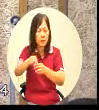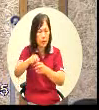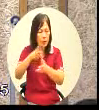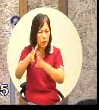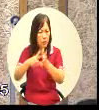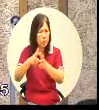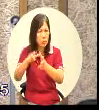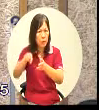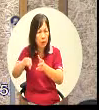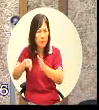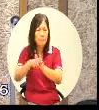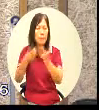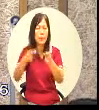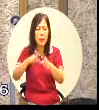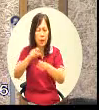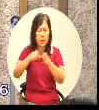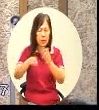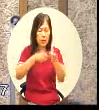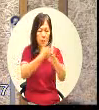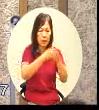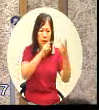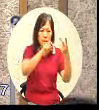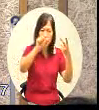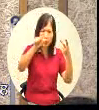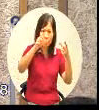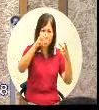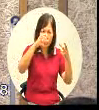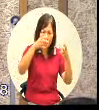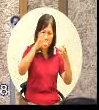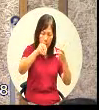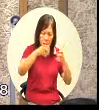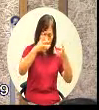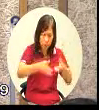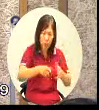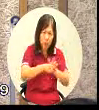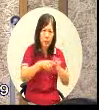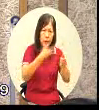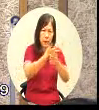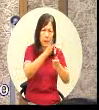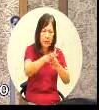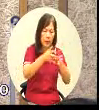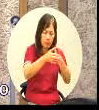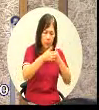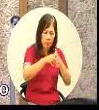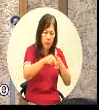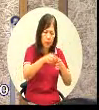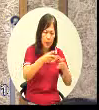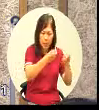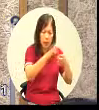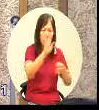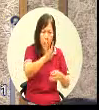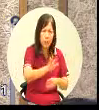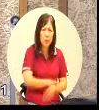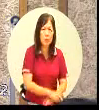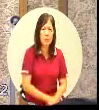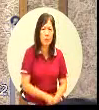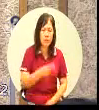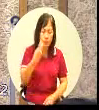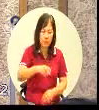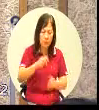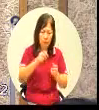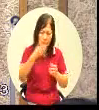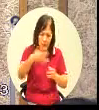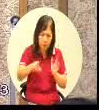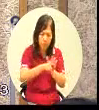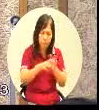我们也有规划要提供2.5万吨，这个部分都已经在跟需水的这个机关洽谈，因为再生水的供应必须